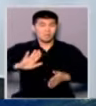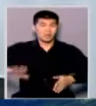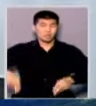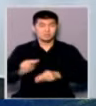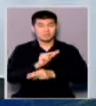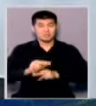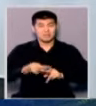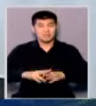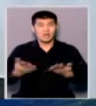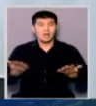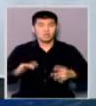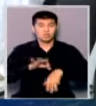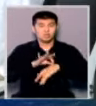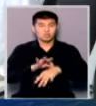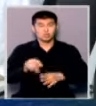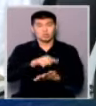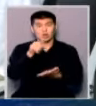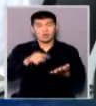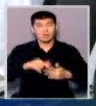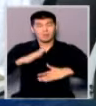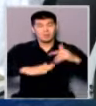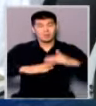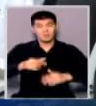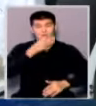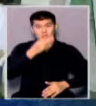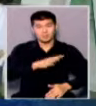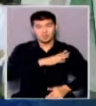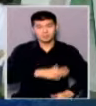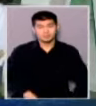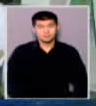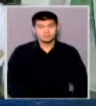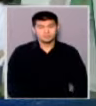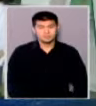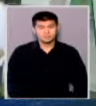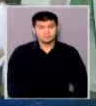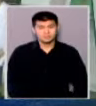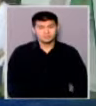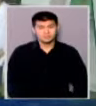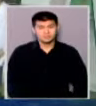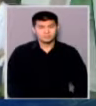ем алу шарасы қалай жүргізіледі деген сауалымызға мамандар былай жауап берді. Біздер босанған